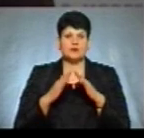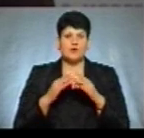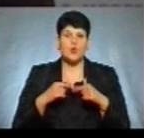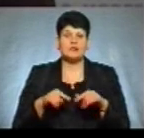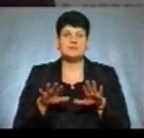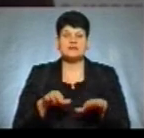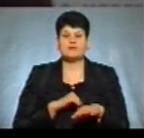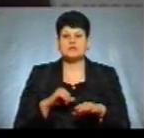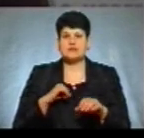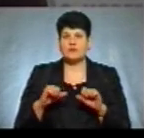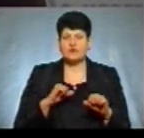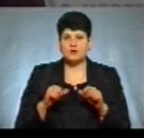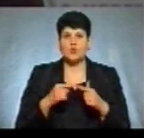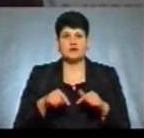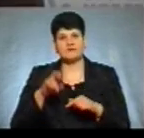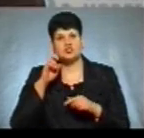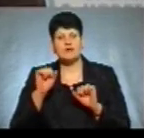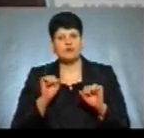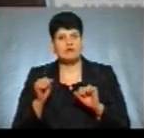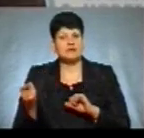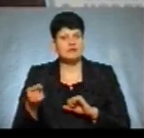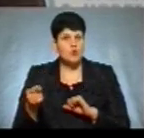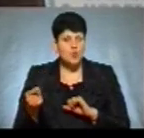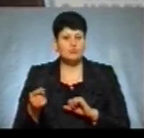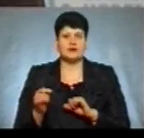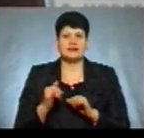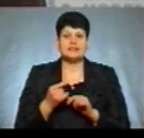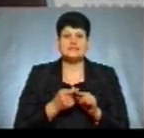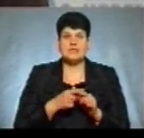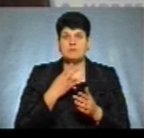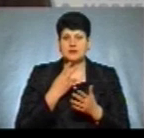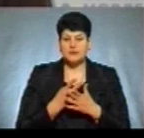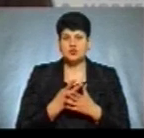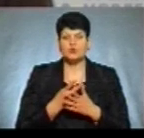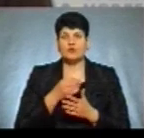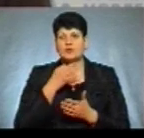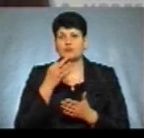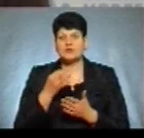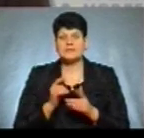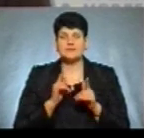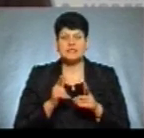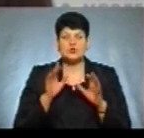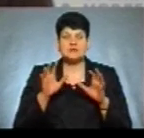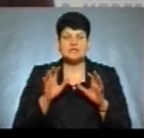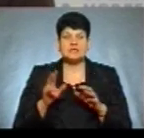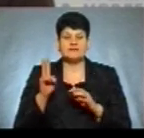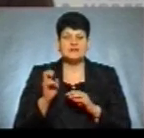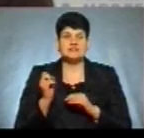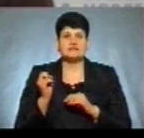самоврядування, органів державної влади в Тернополі. От, відповідно, за це передбачено адміністративна відповідальність згідно статті 212 зі